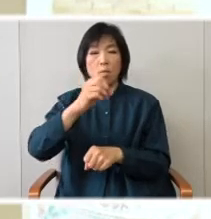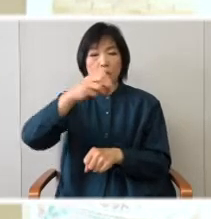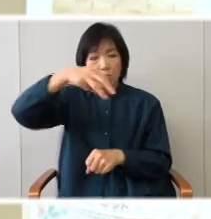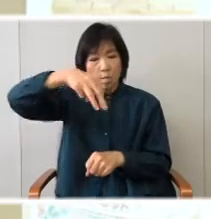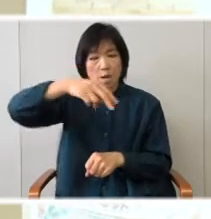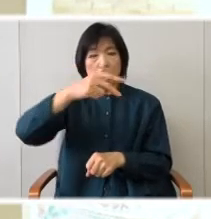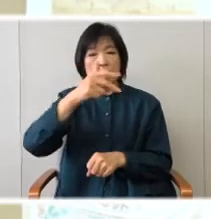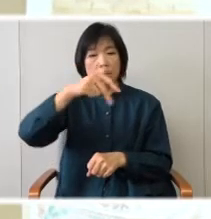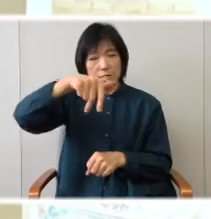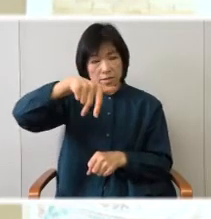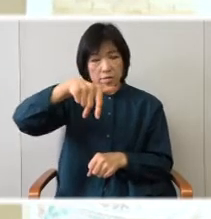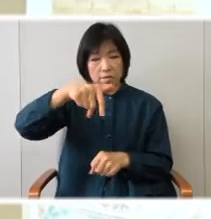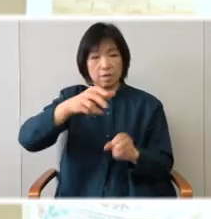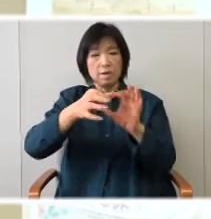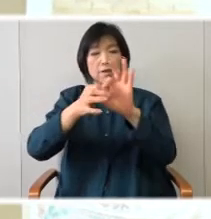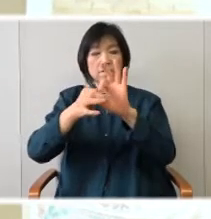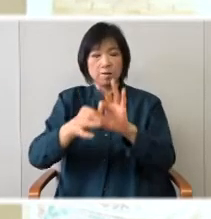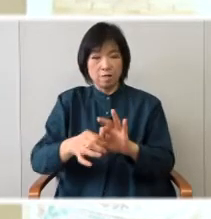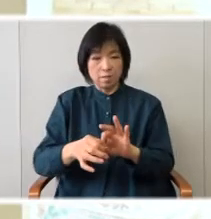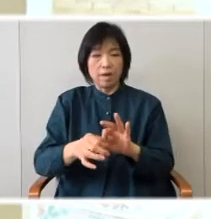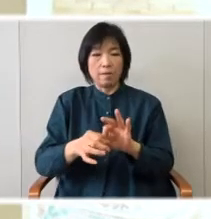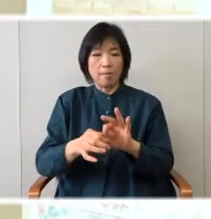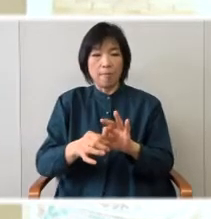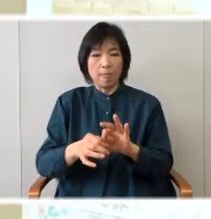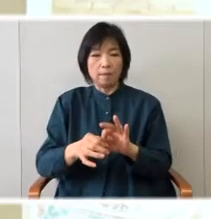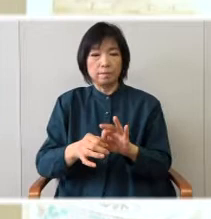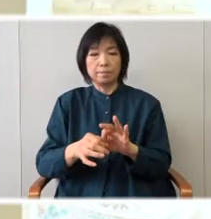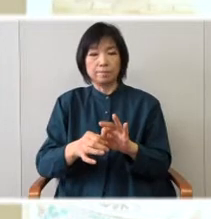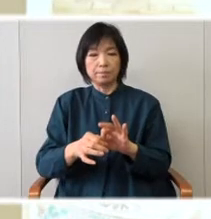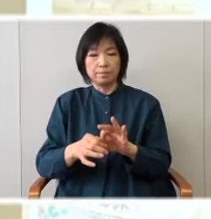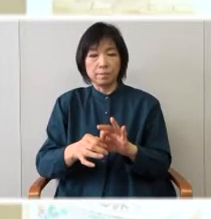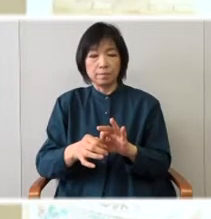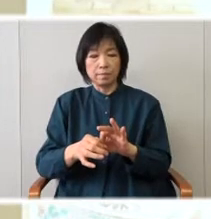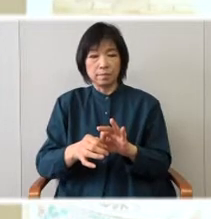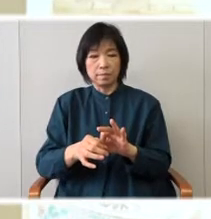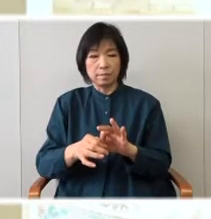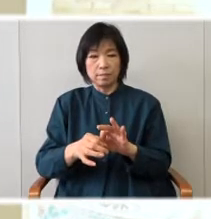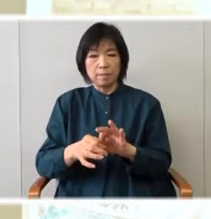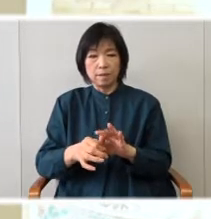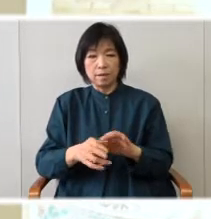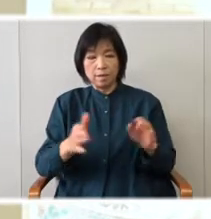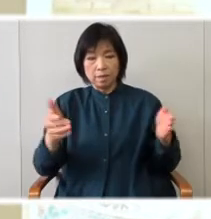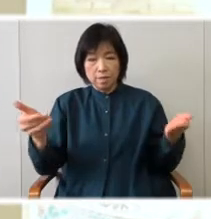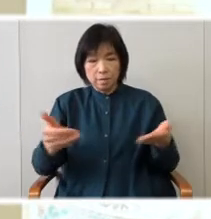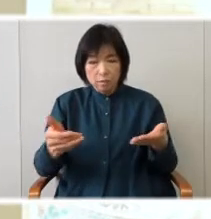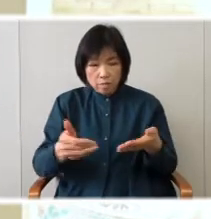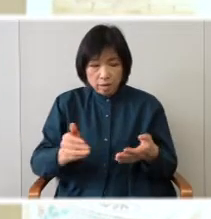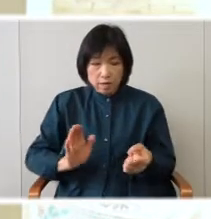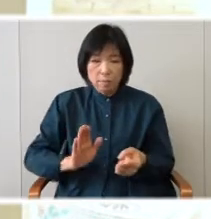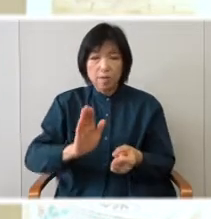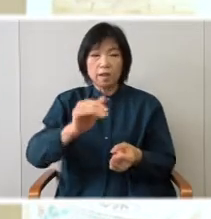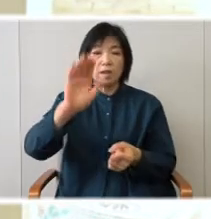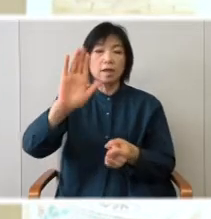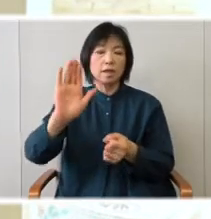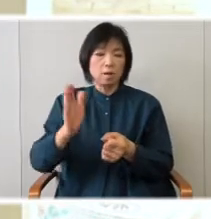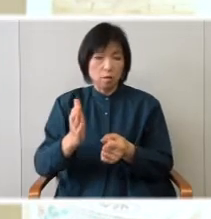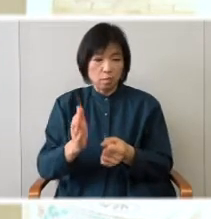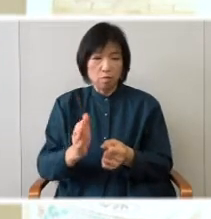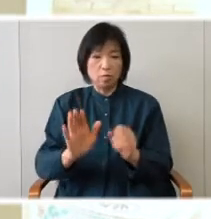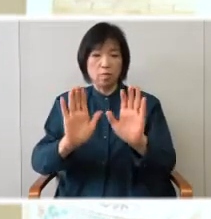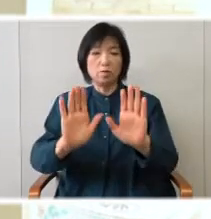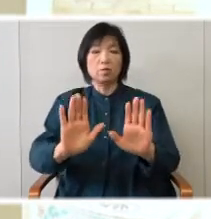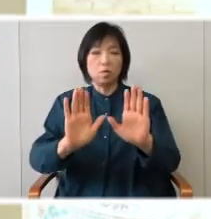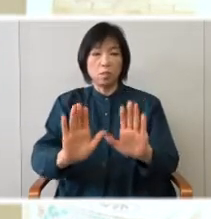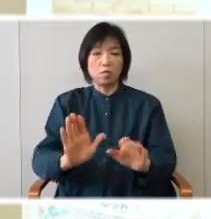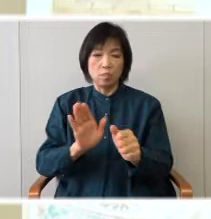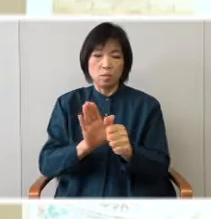て、まあ、資源の循環を進めてまいりまして、薪ストーブまたペレットストーブの導入に対